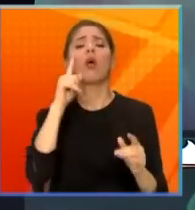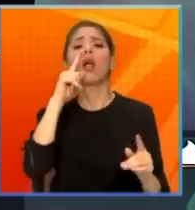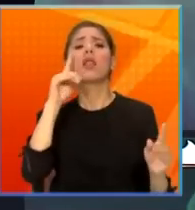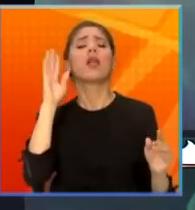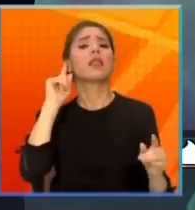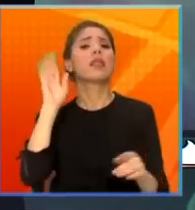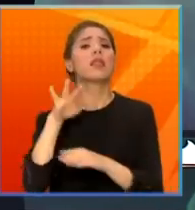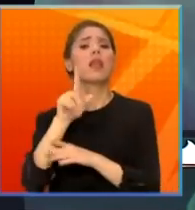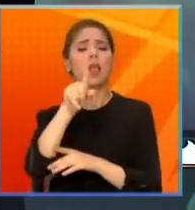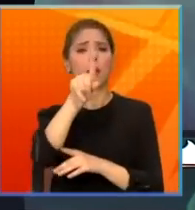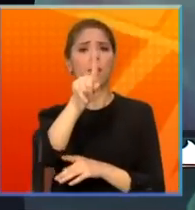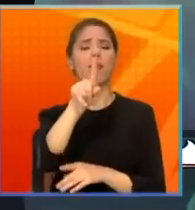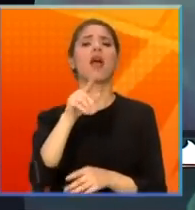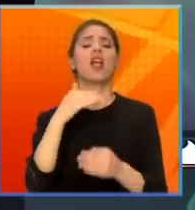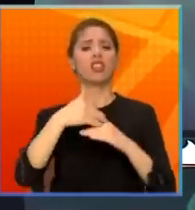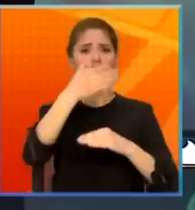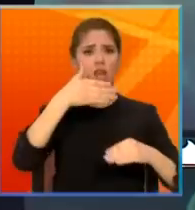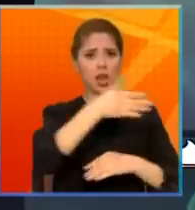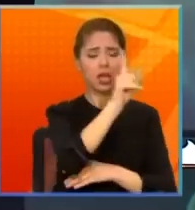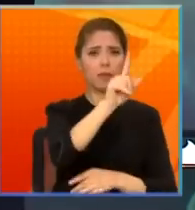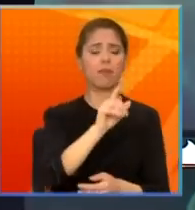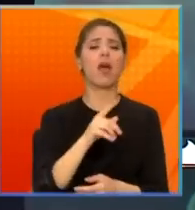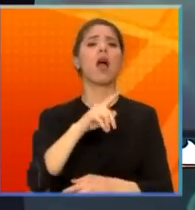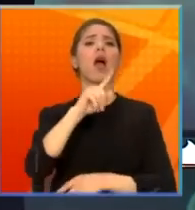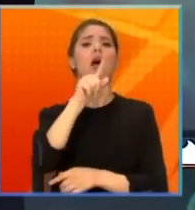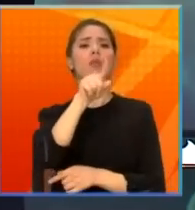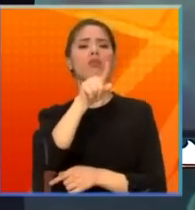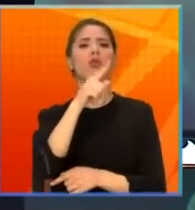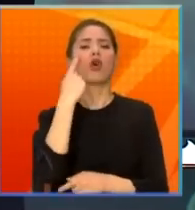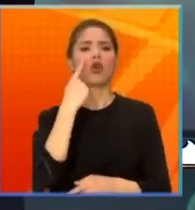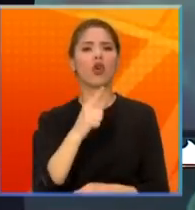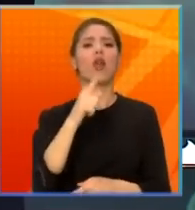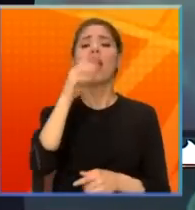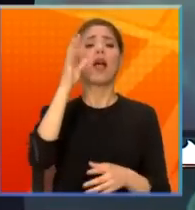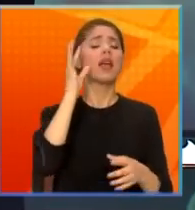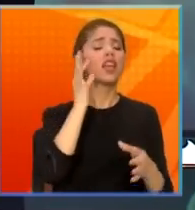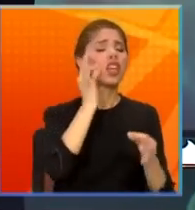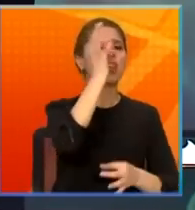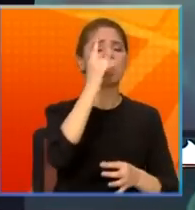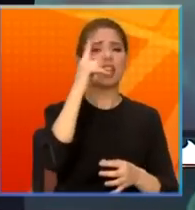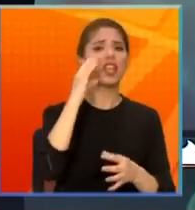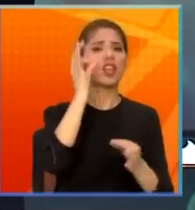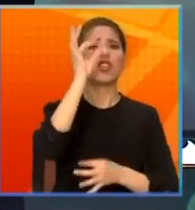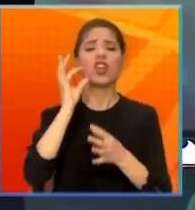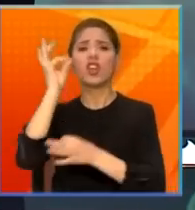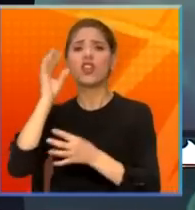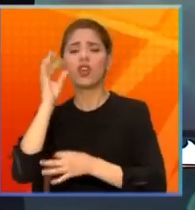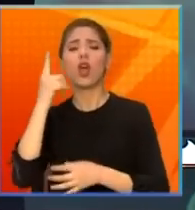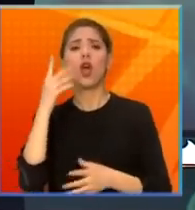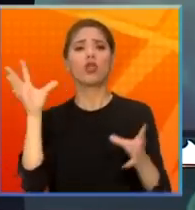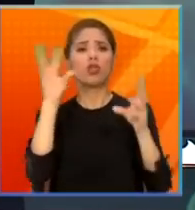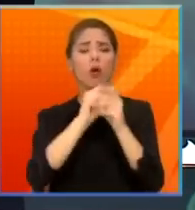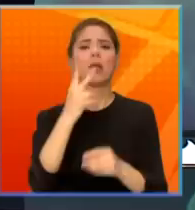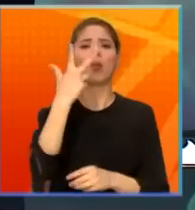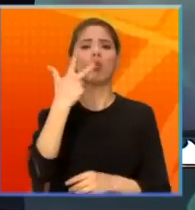evlerinden dışarıya çıkan gurbetçi bir çifte Hıfz-ı Sıha Kanunu'na muhalefetten kişi başı 3.150 lira yani